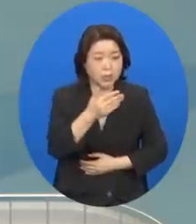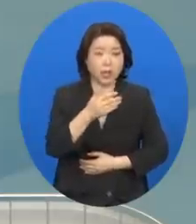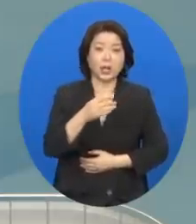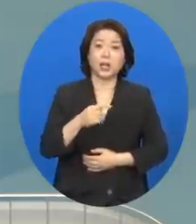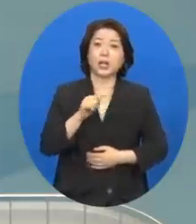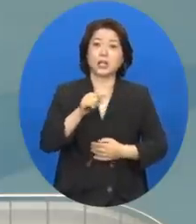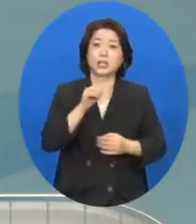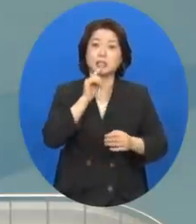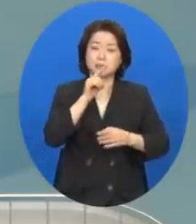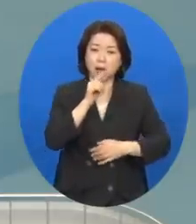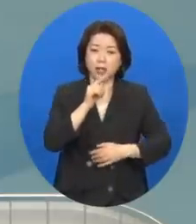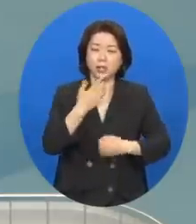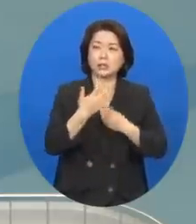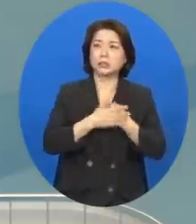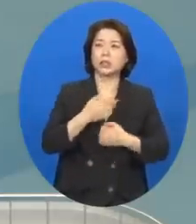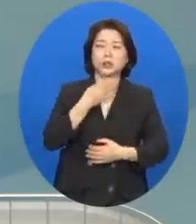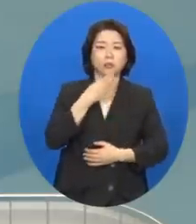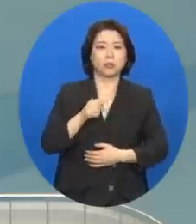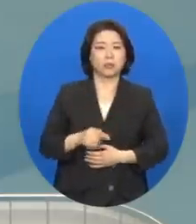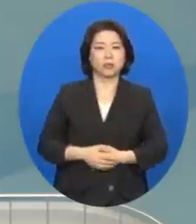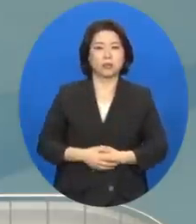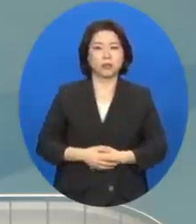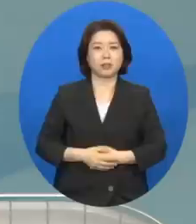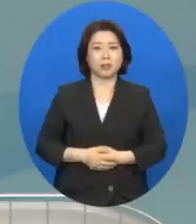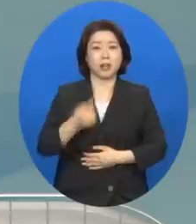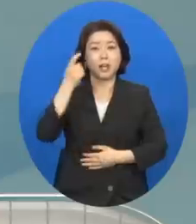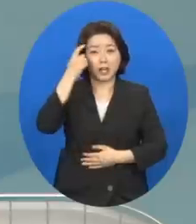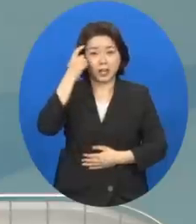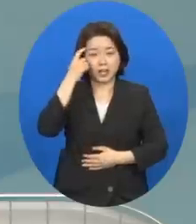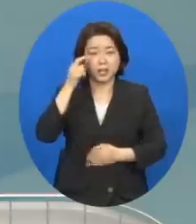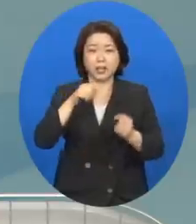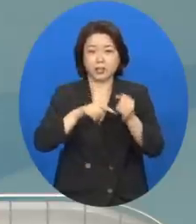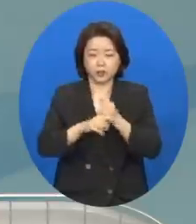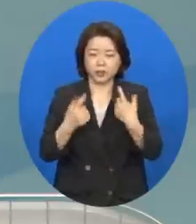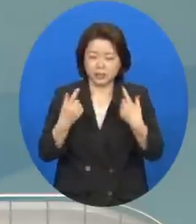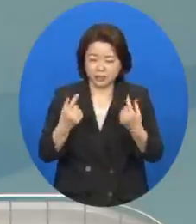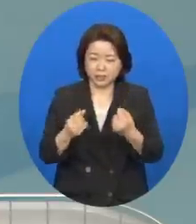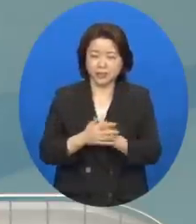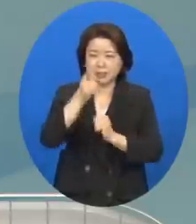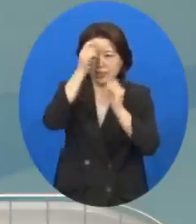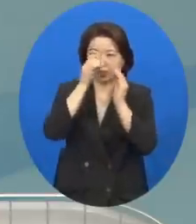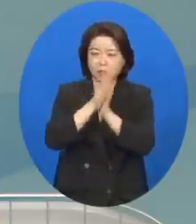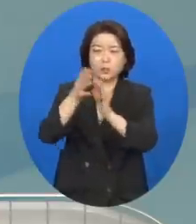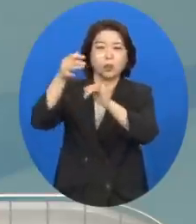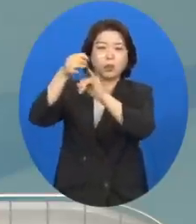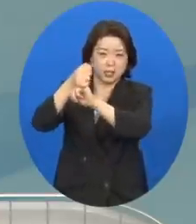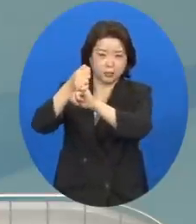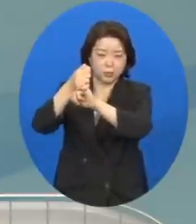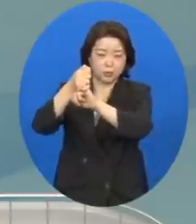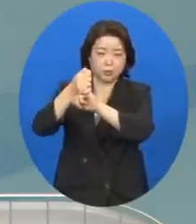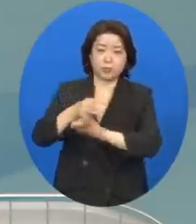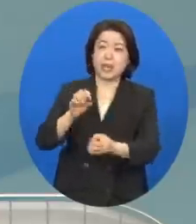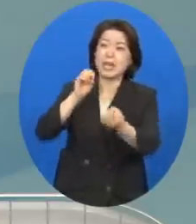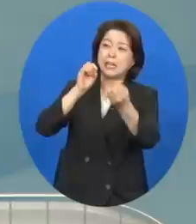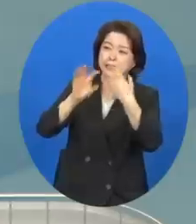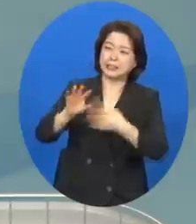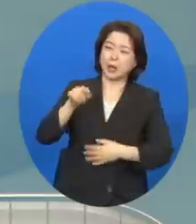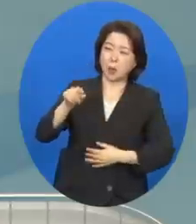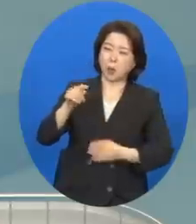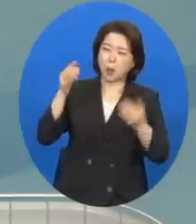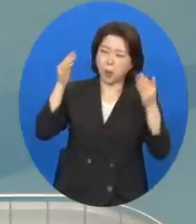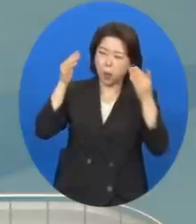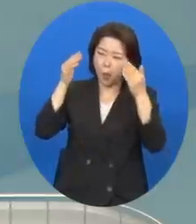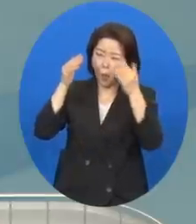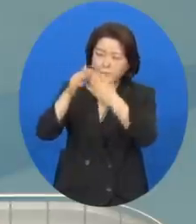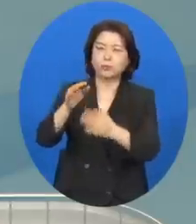마음에 은혜가 안 되는 거죠. 이유는 여전히 기도의 약속을 응답에다만 초점을 두고 있기